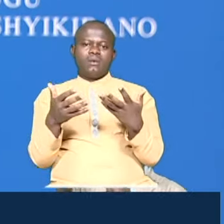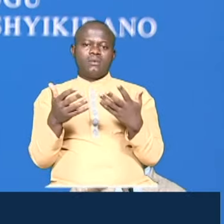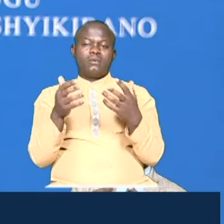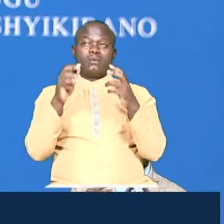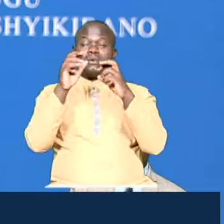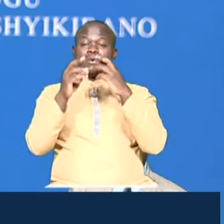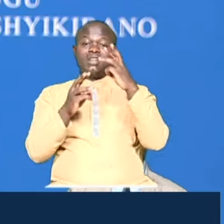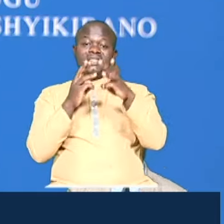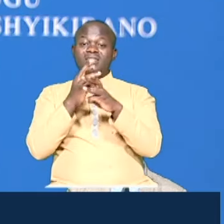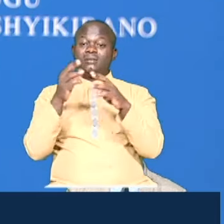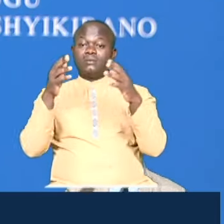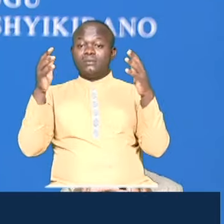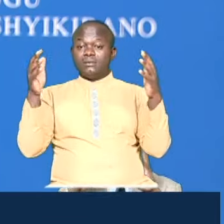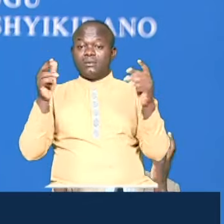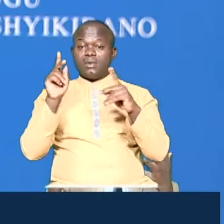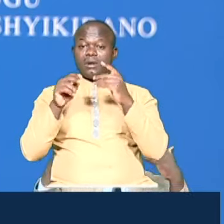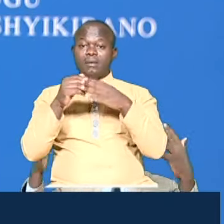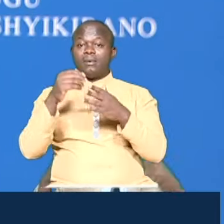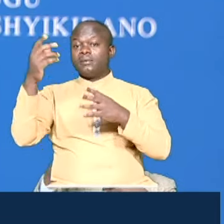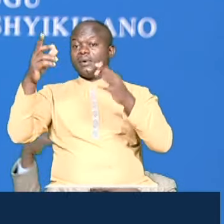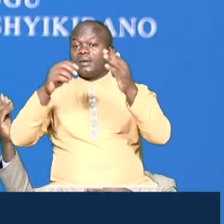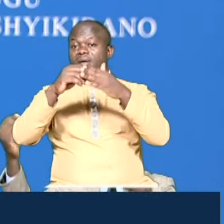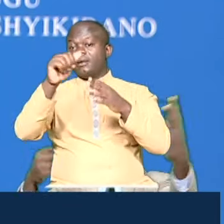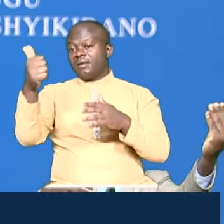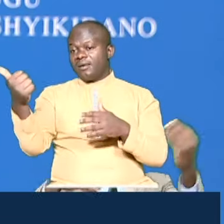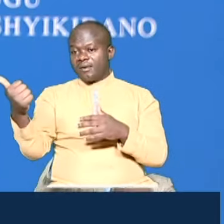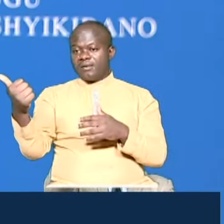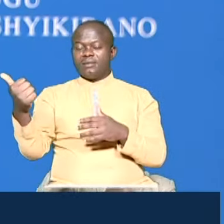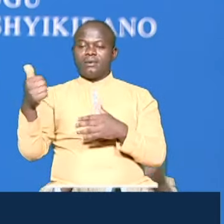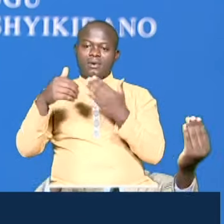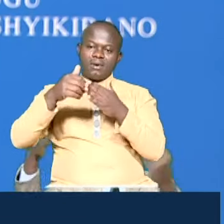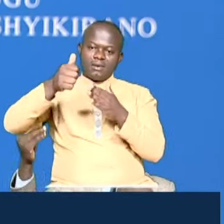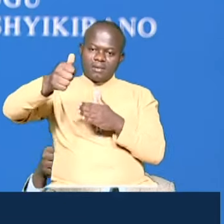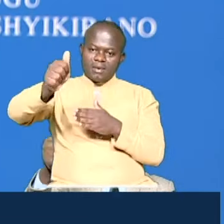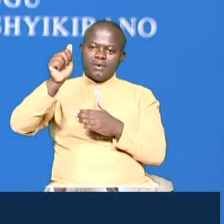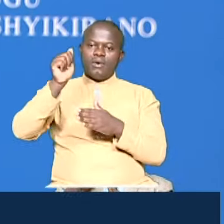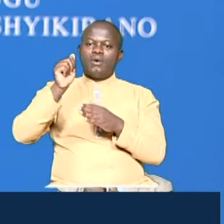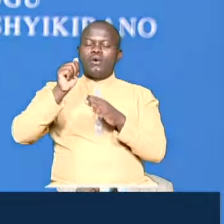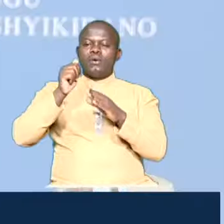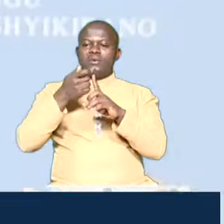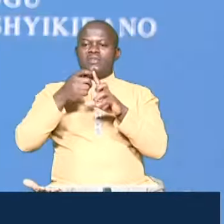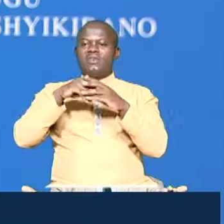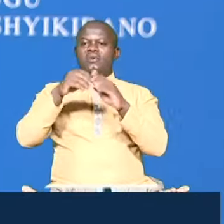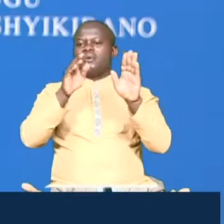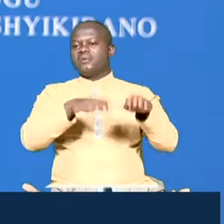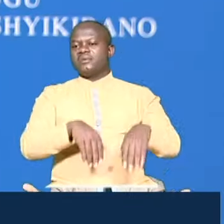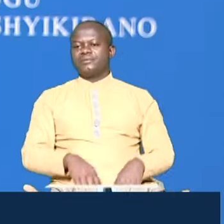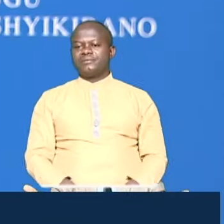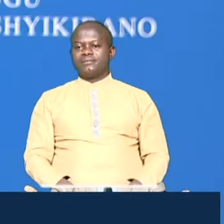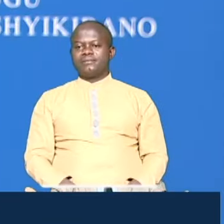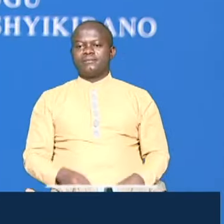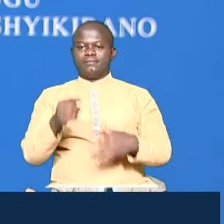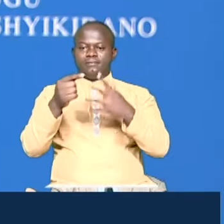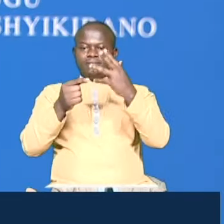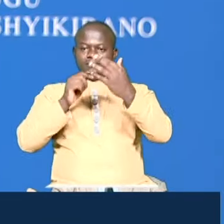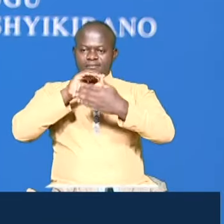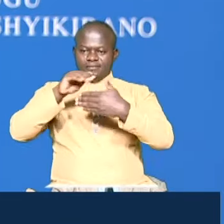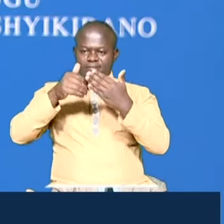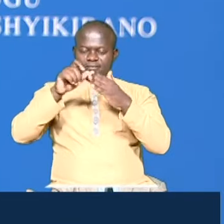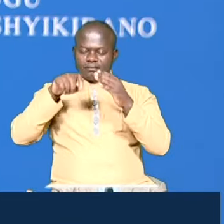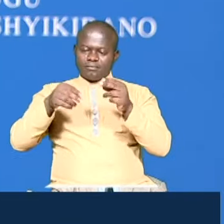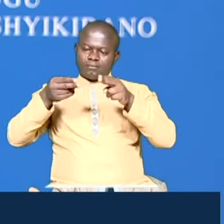isi sigaye rinini abantu bajya handi akabaho babikura wowe bakakwihorera. Ibyo rero bigomba kuba mu